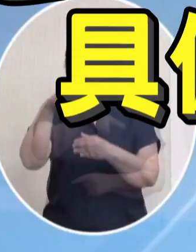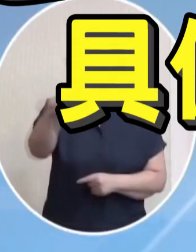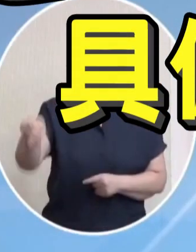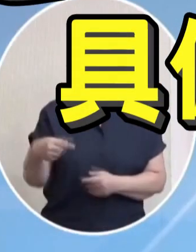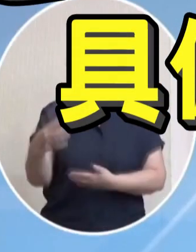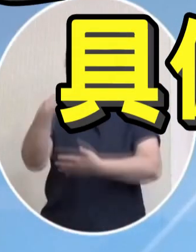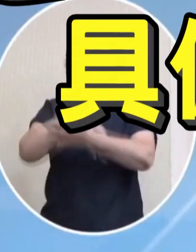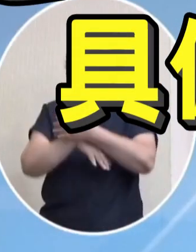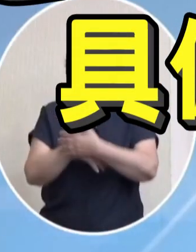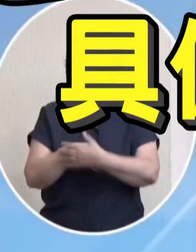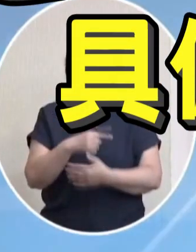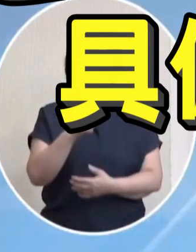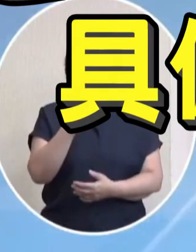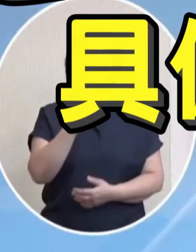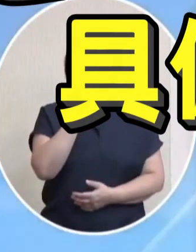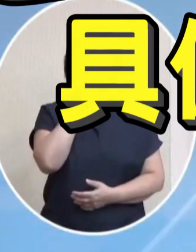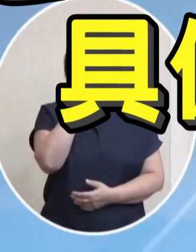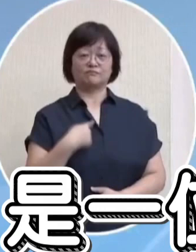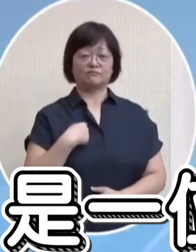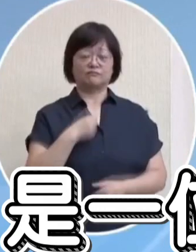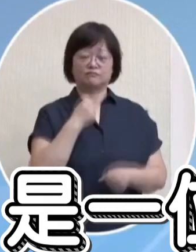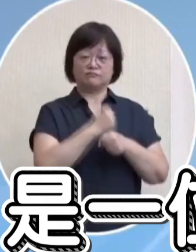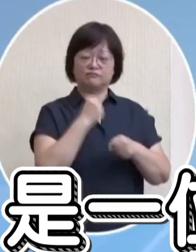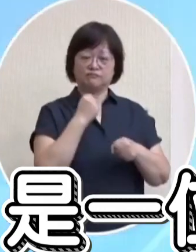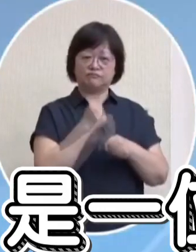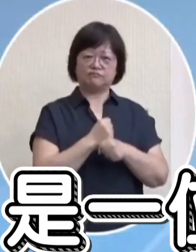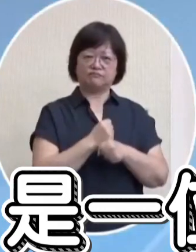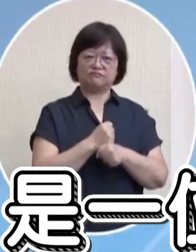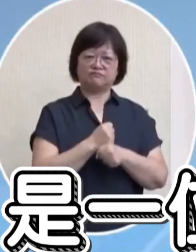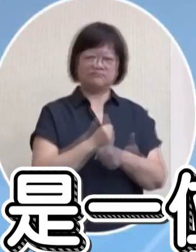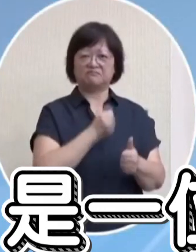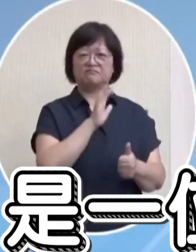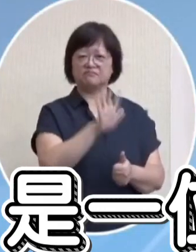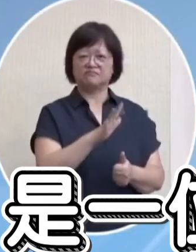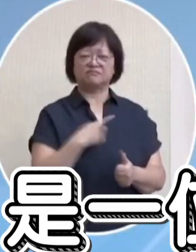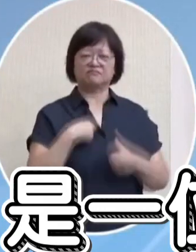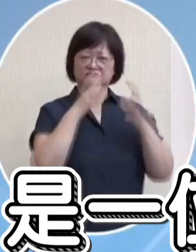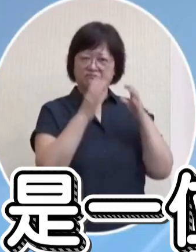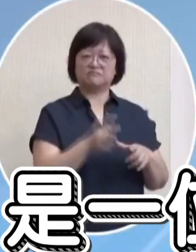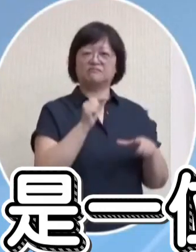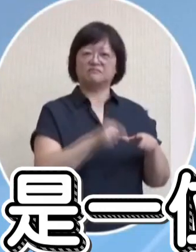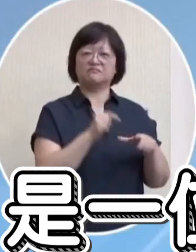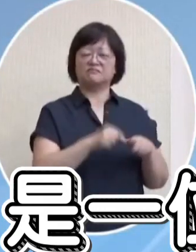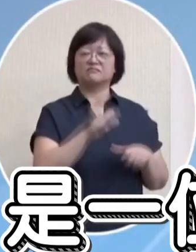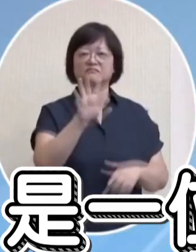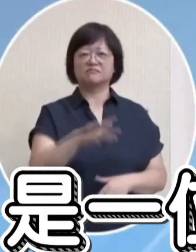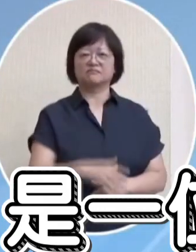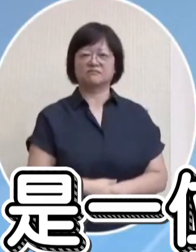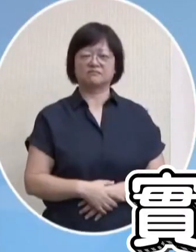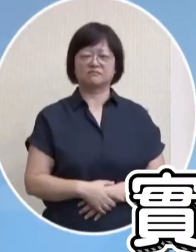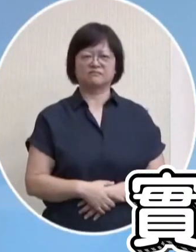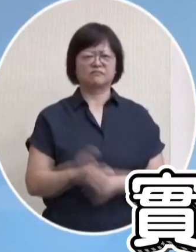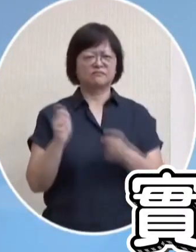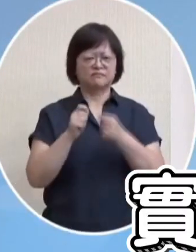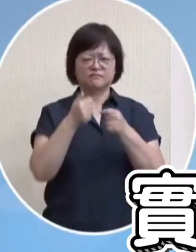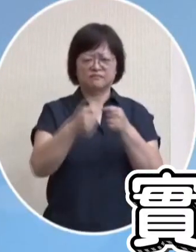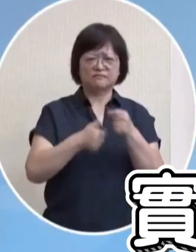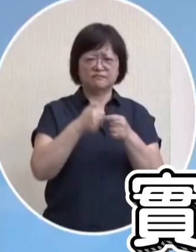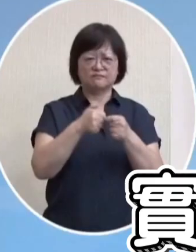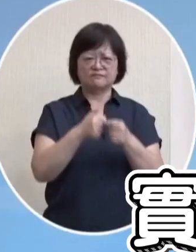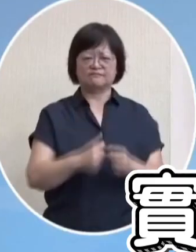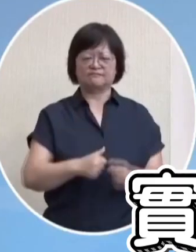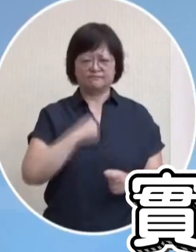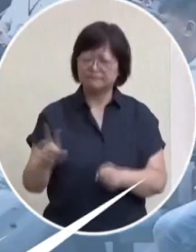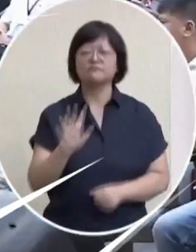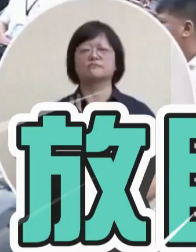备经营管理的企业家，是一位具有拥有将近50年实务经验的